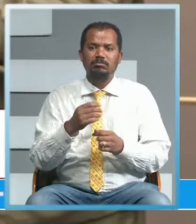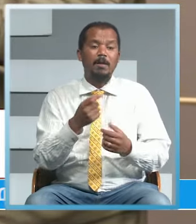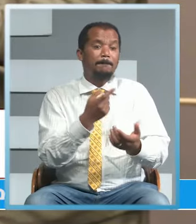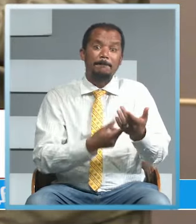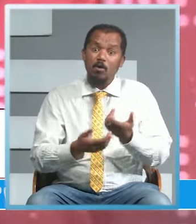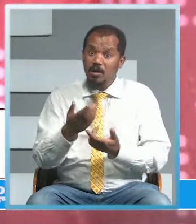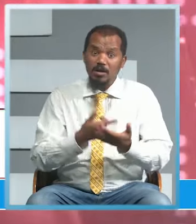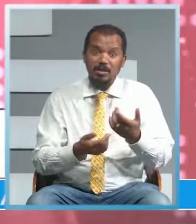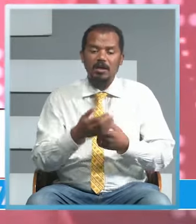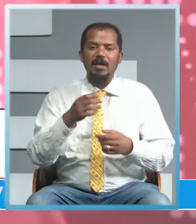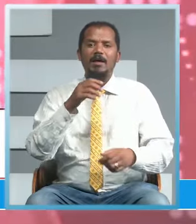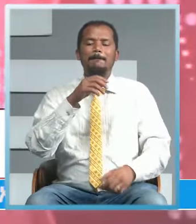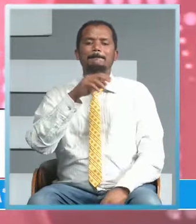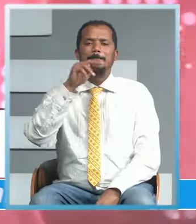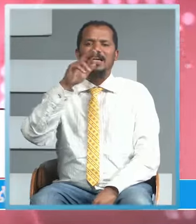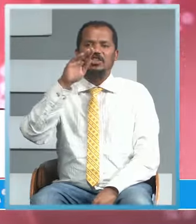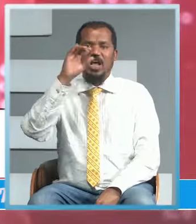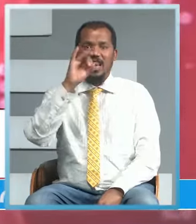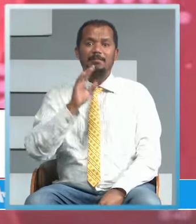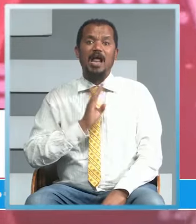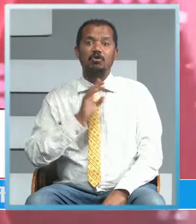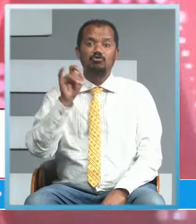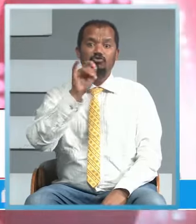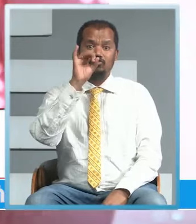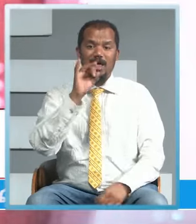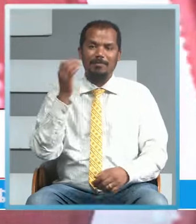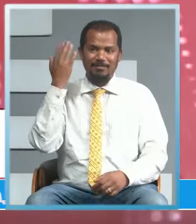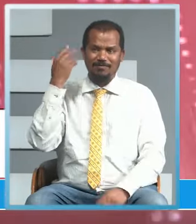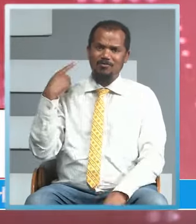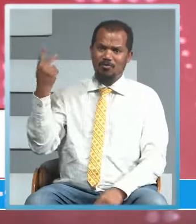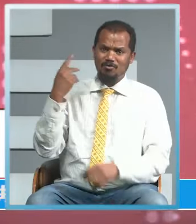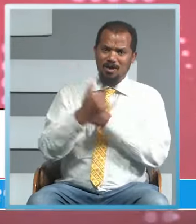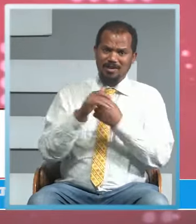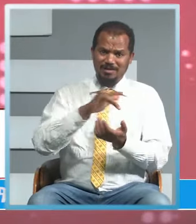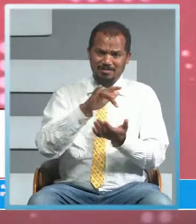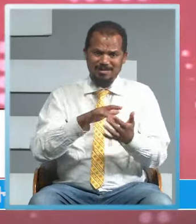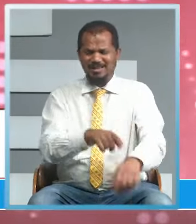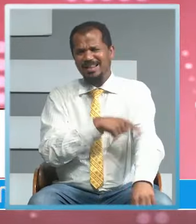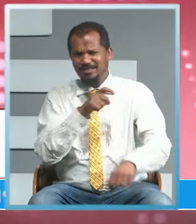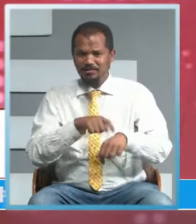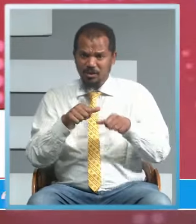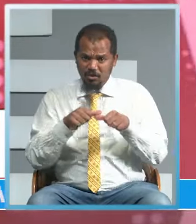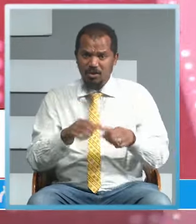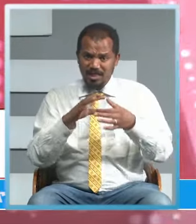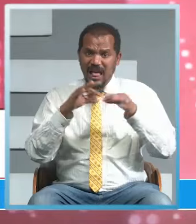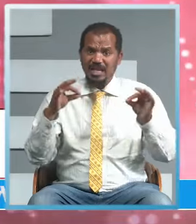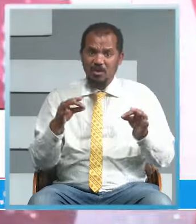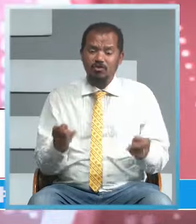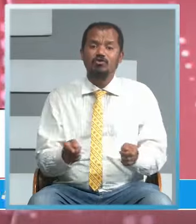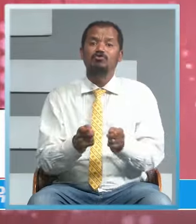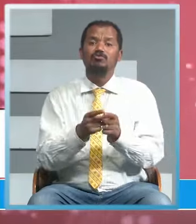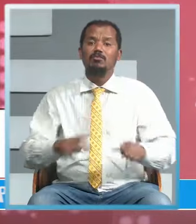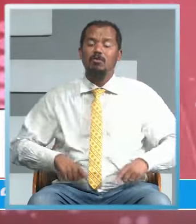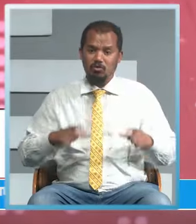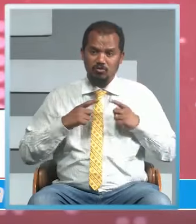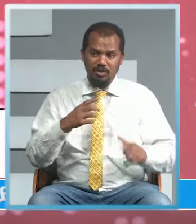አድርገዋል። በውይይታቸውም ፊልድ ማርሻል ብርሃኑ ጁላ ከዚህ በፊት በሁለቱ ሀገራት መካከል ለረጅም ጊዜ የቆየ ታሪካዊ